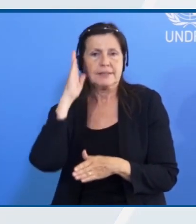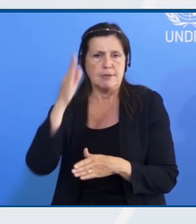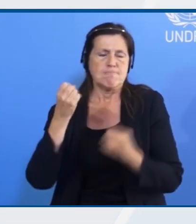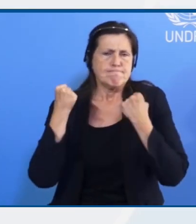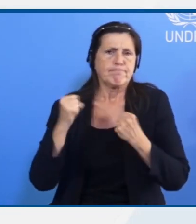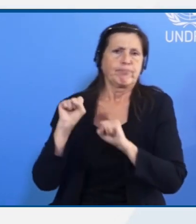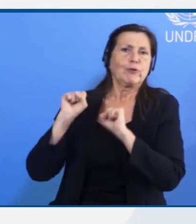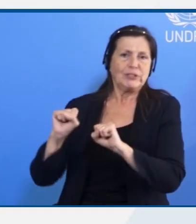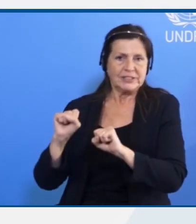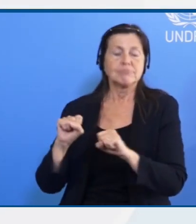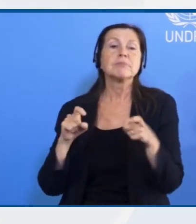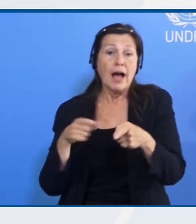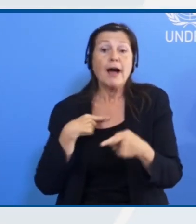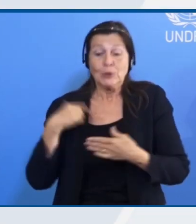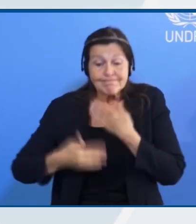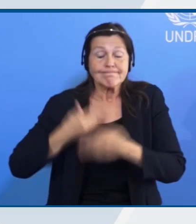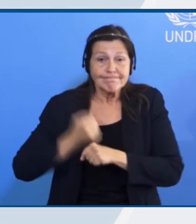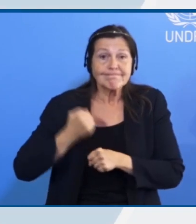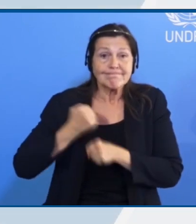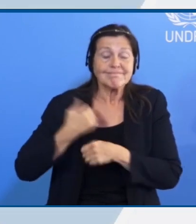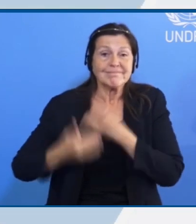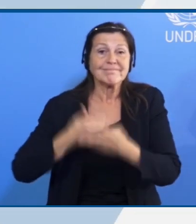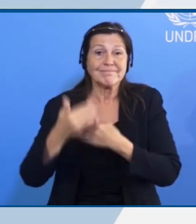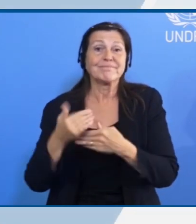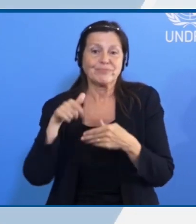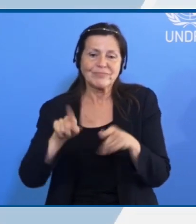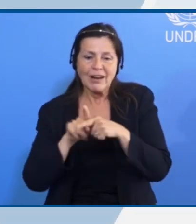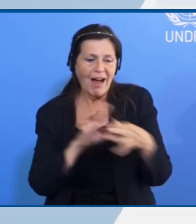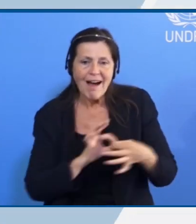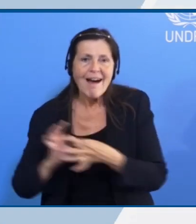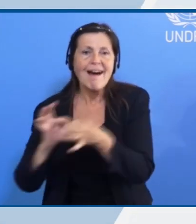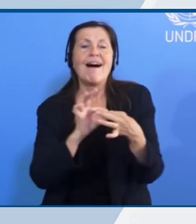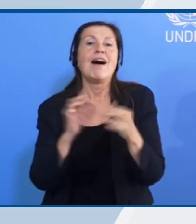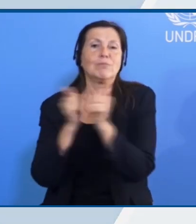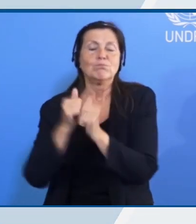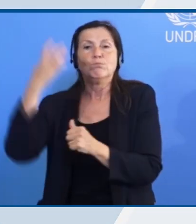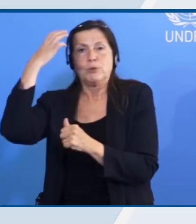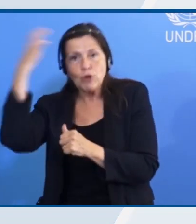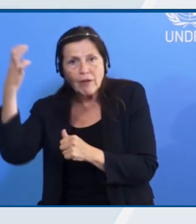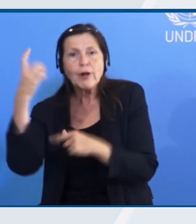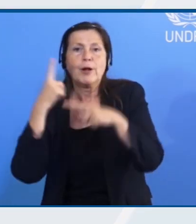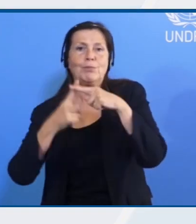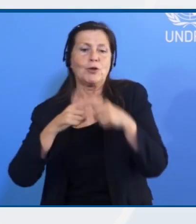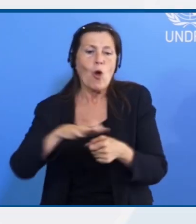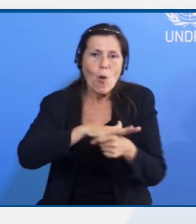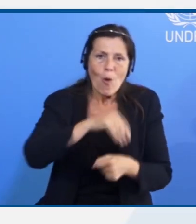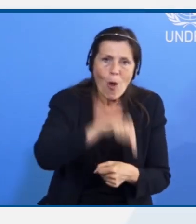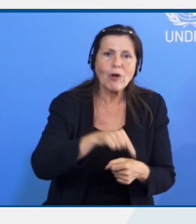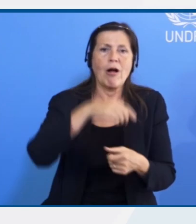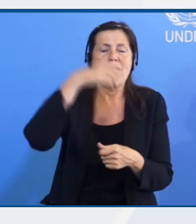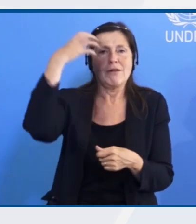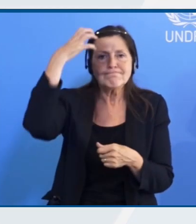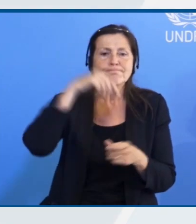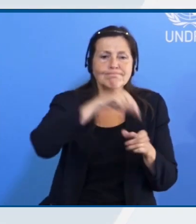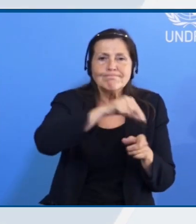con altri governi locali, città e comunità che intendono intraprendere simili percorsi di resilienza.